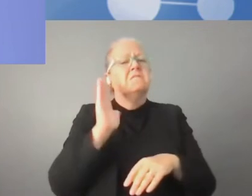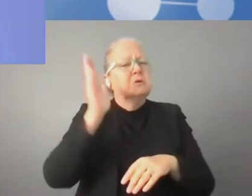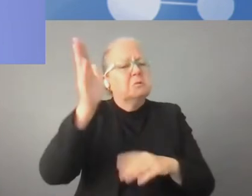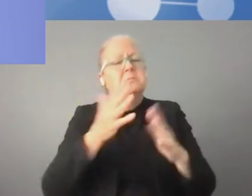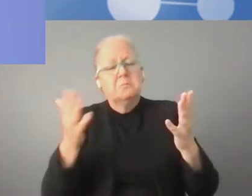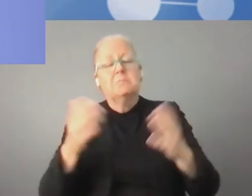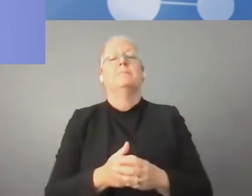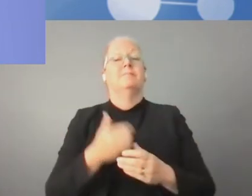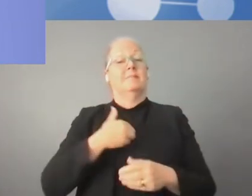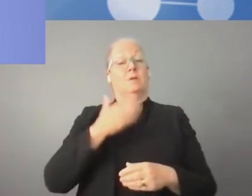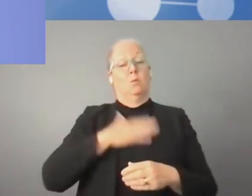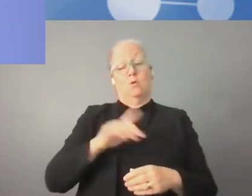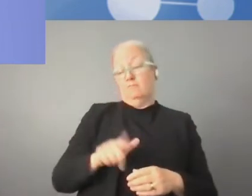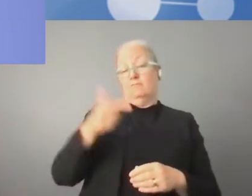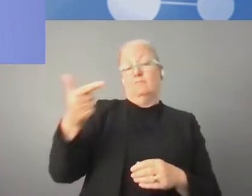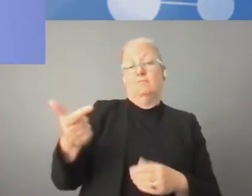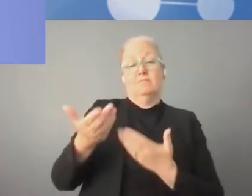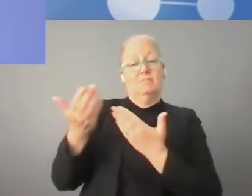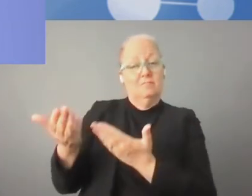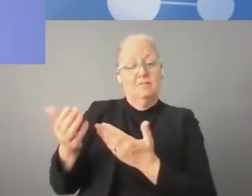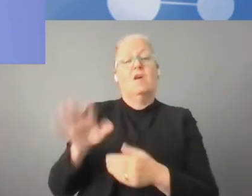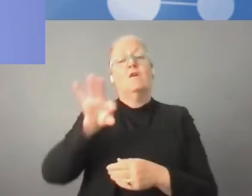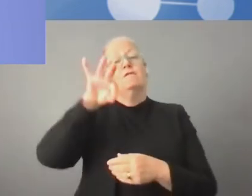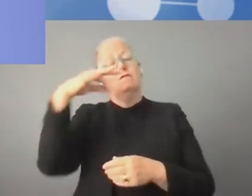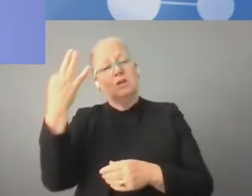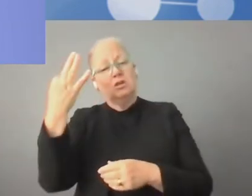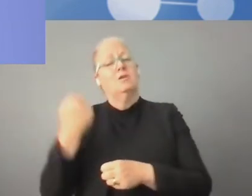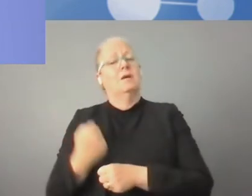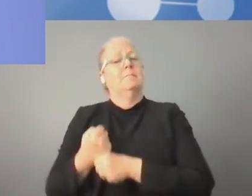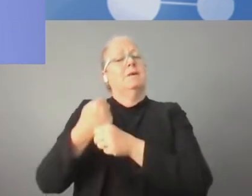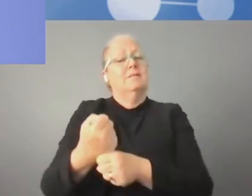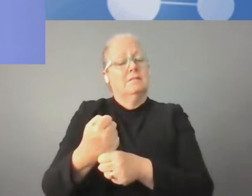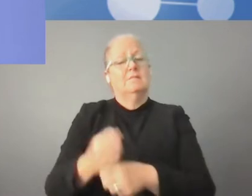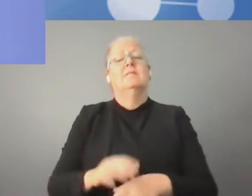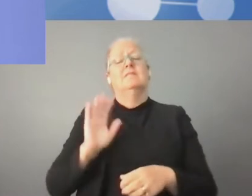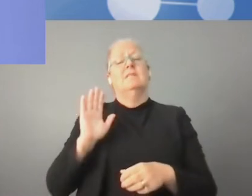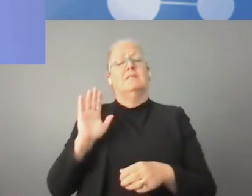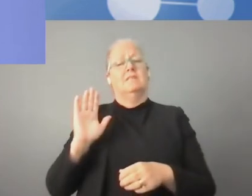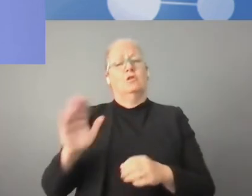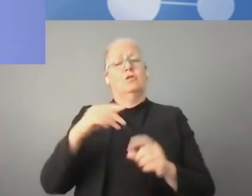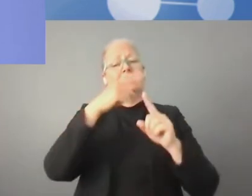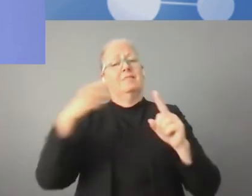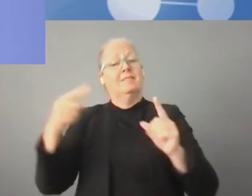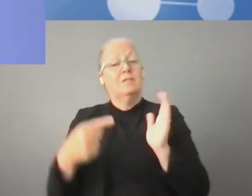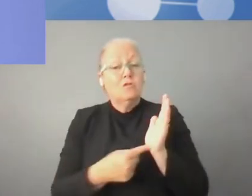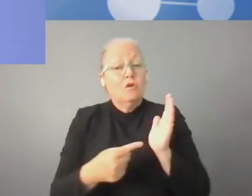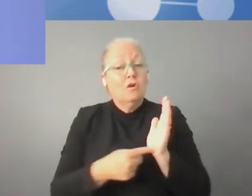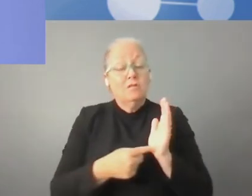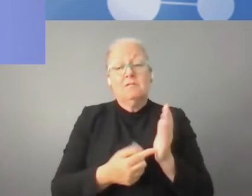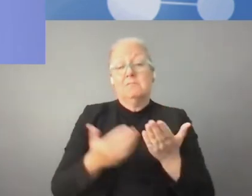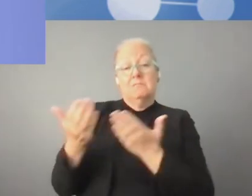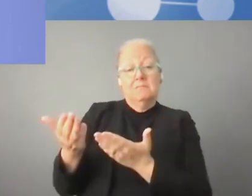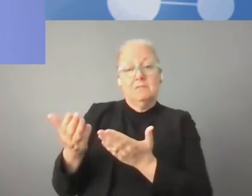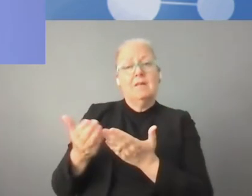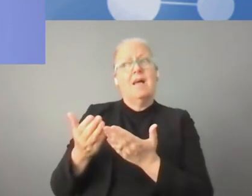到经济的自由化。下面请下一位奥利维布伦，法国的数学技术